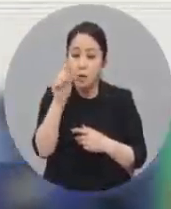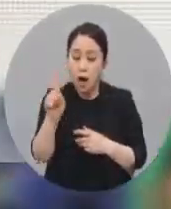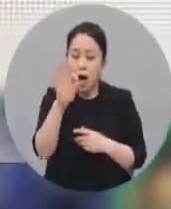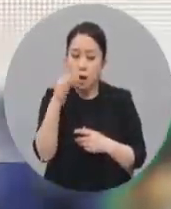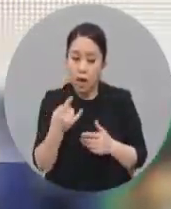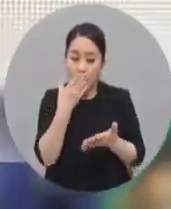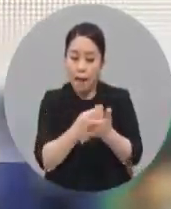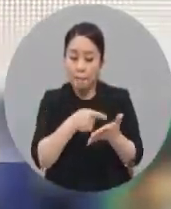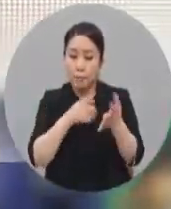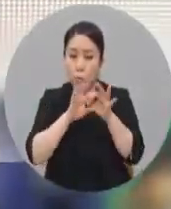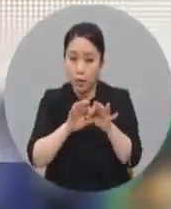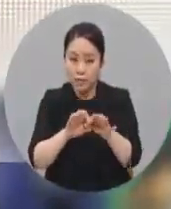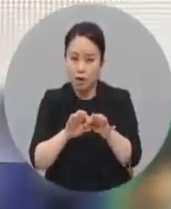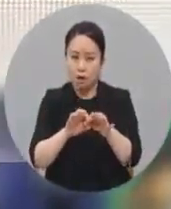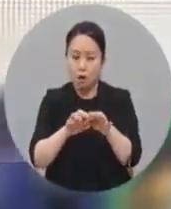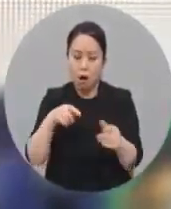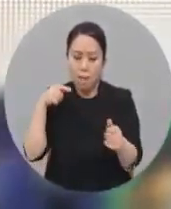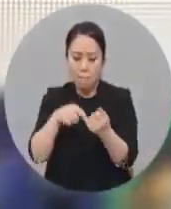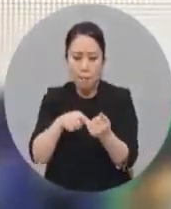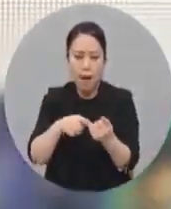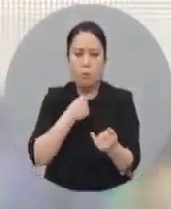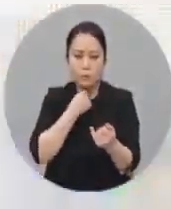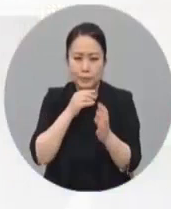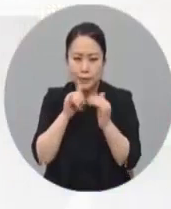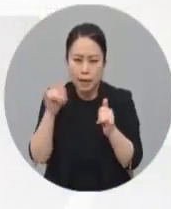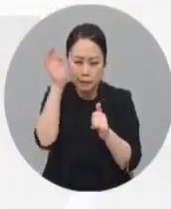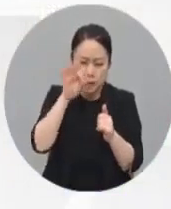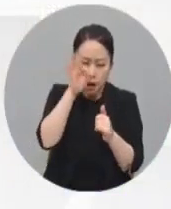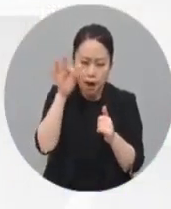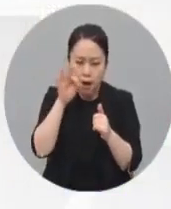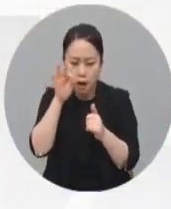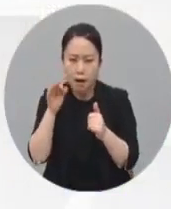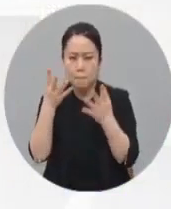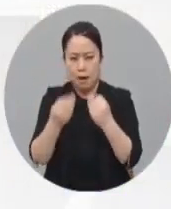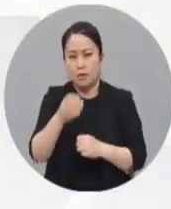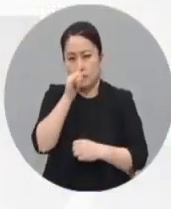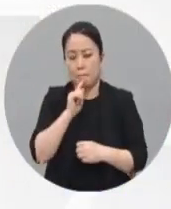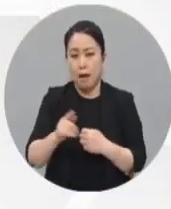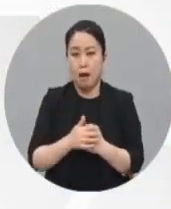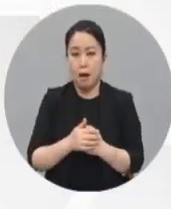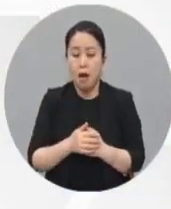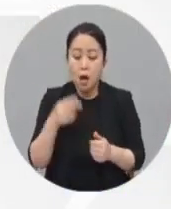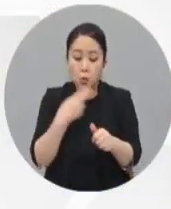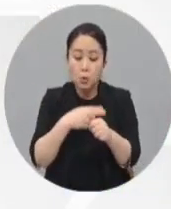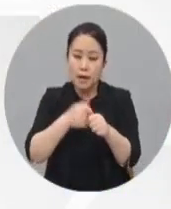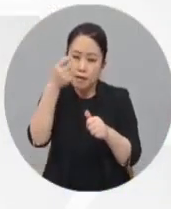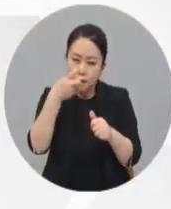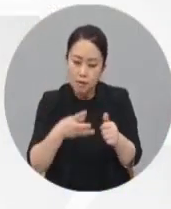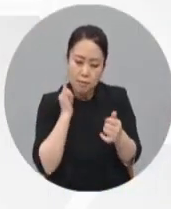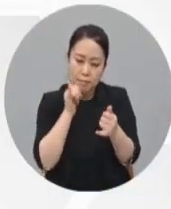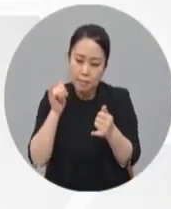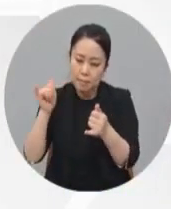대상을 광범위하게 물색했다는 사실도 새롭게 확인됐습니다. 정유정은 과외 앱을 통해 교사 여러 명에게 연락한